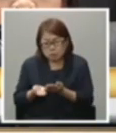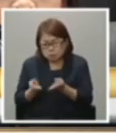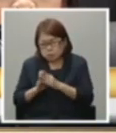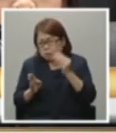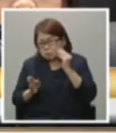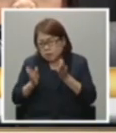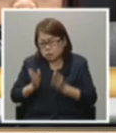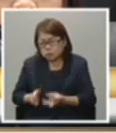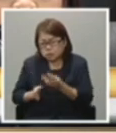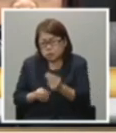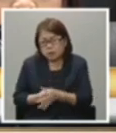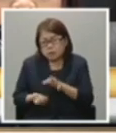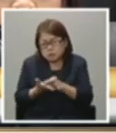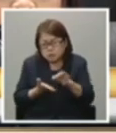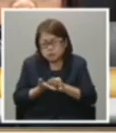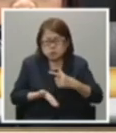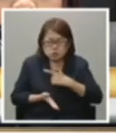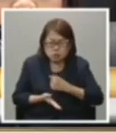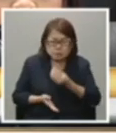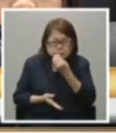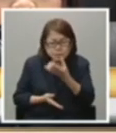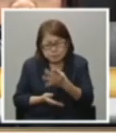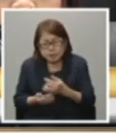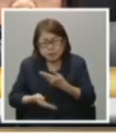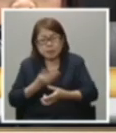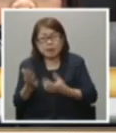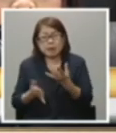แม้กระทั่งธนาคารเองก็ยังไม่สามารถนะคะ